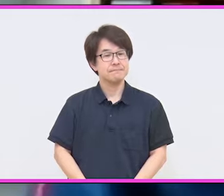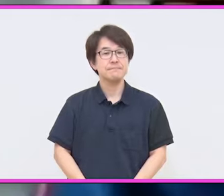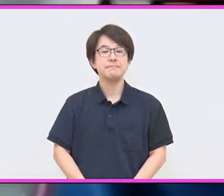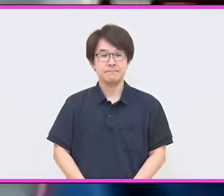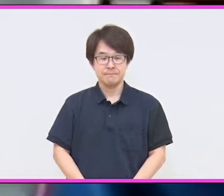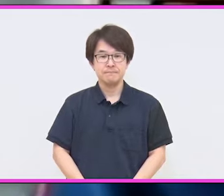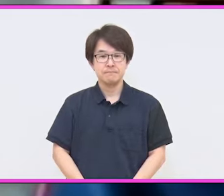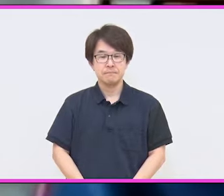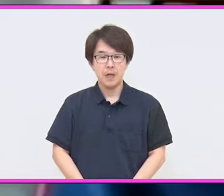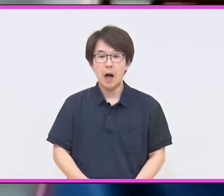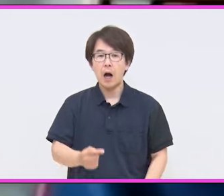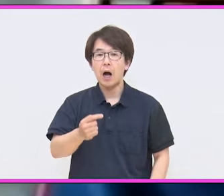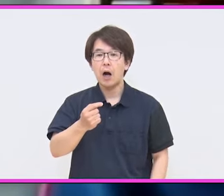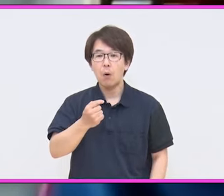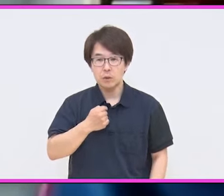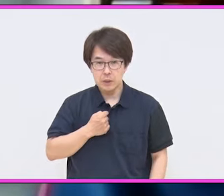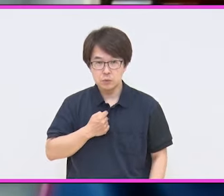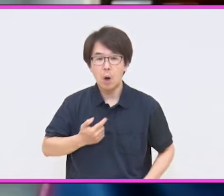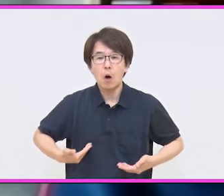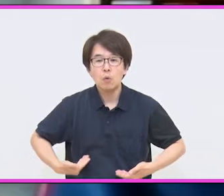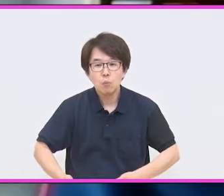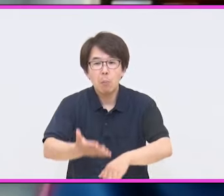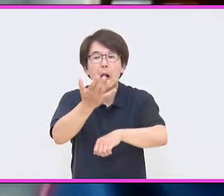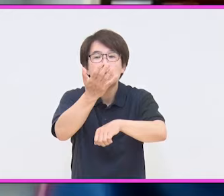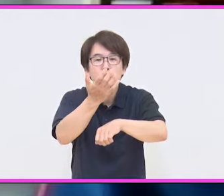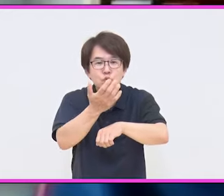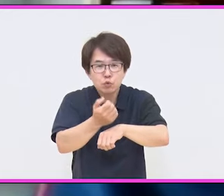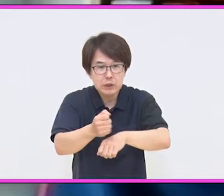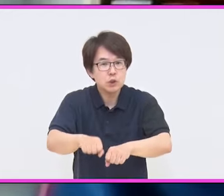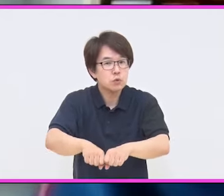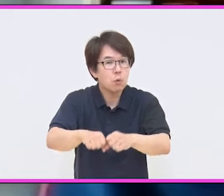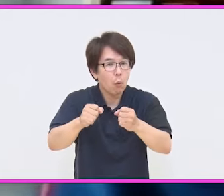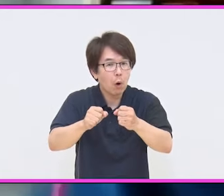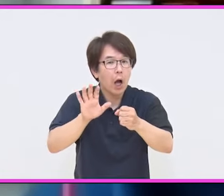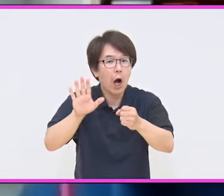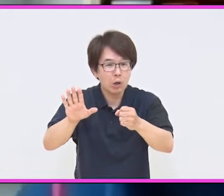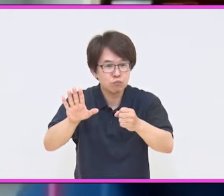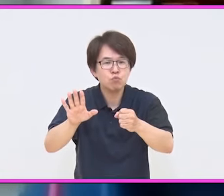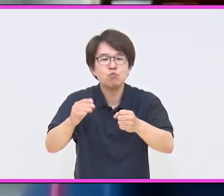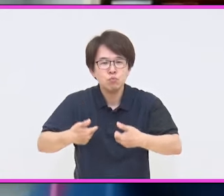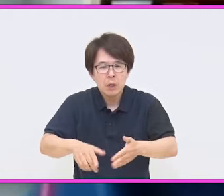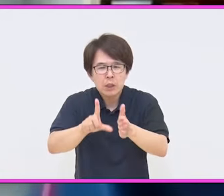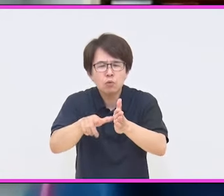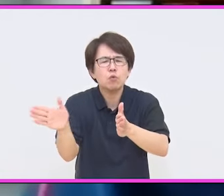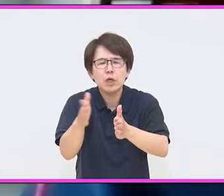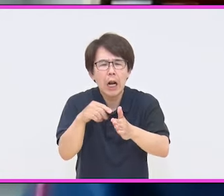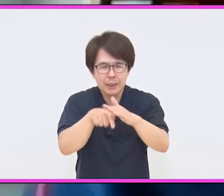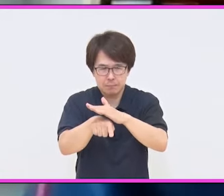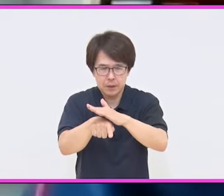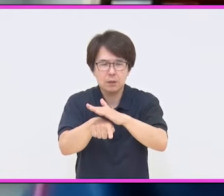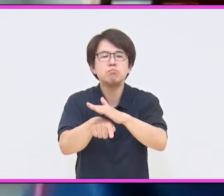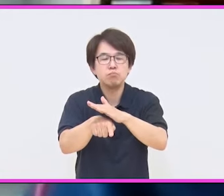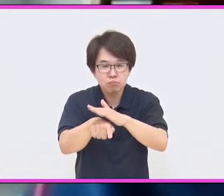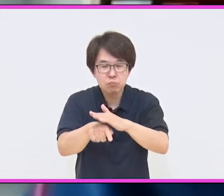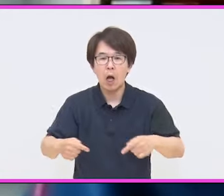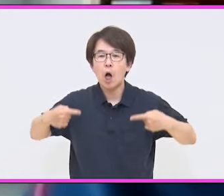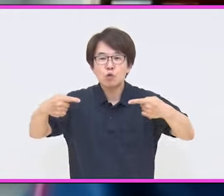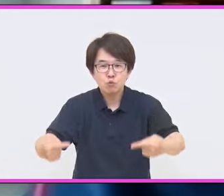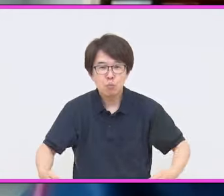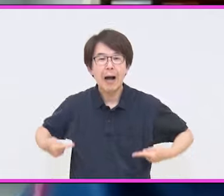I have a congenital disability, so I'm disabled from birth, and I've been using a